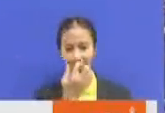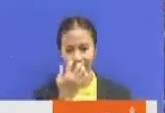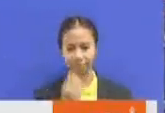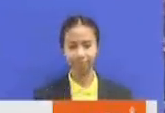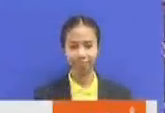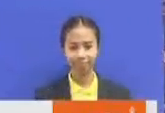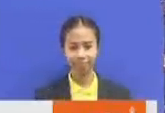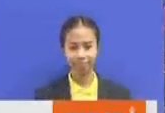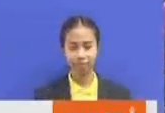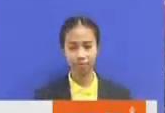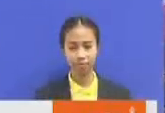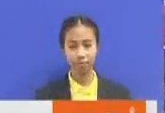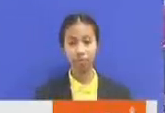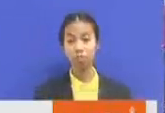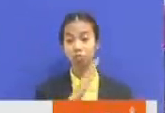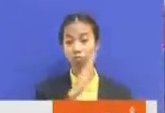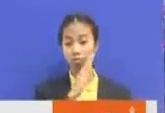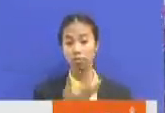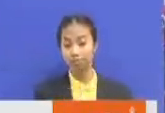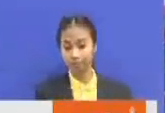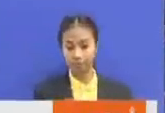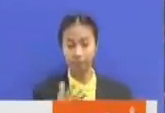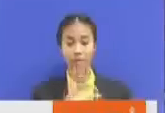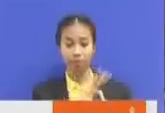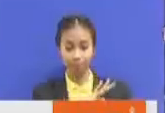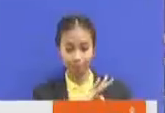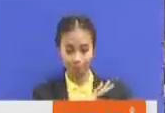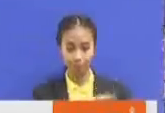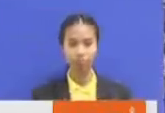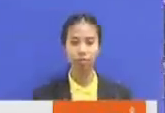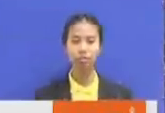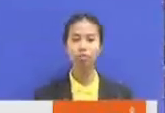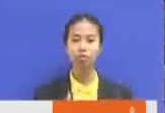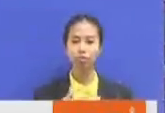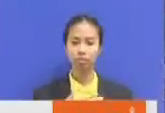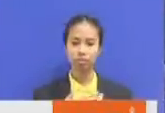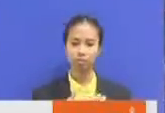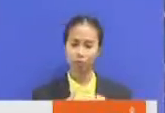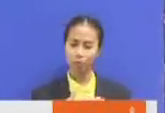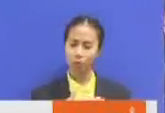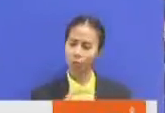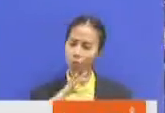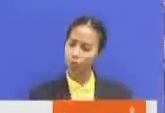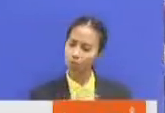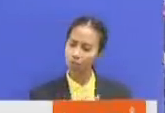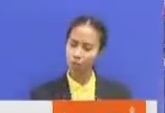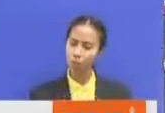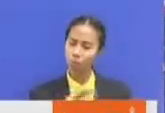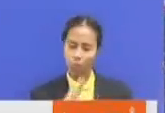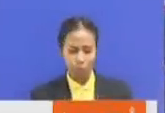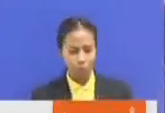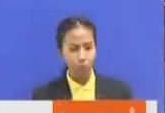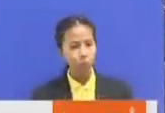แต่ถ้าท่านสมาชิก 4ครบแต่ผมรู้สึกเป็นเกียรติอย่างยิ่งนั้นในวันนี้